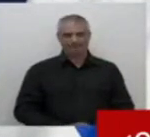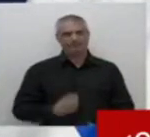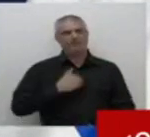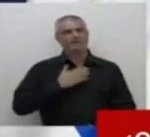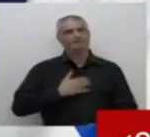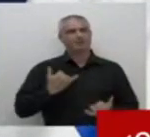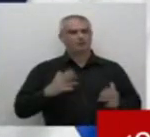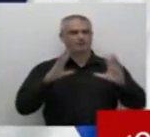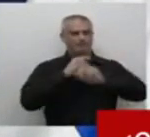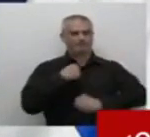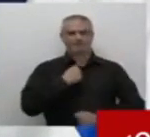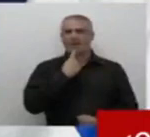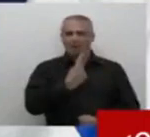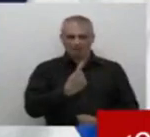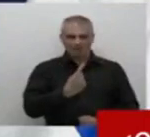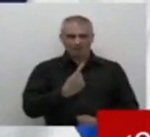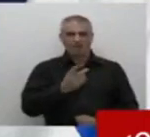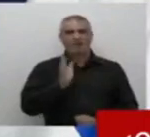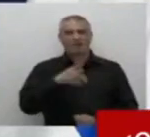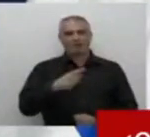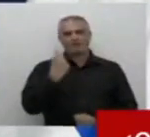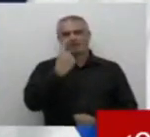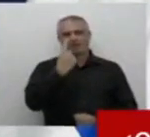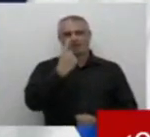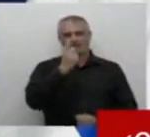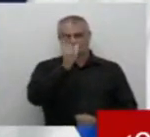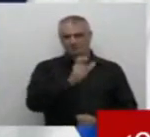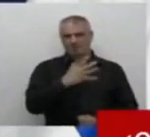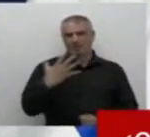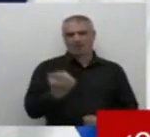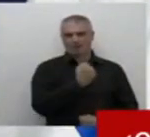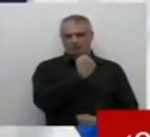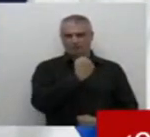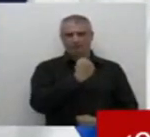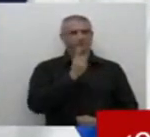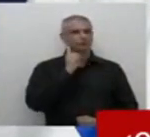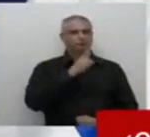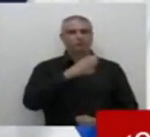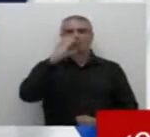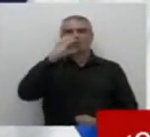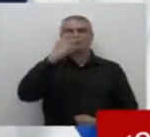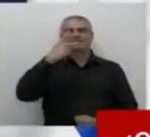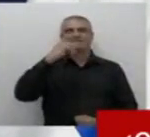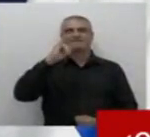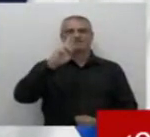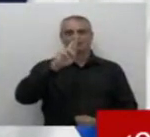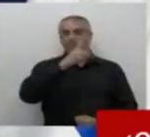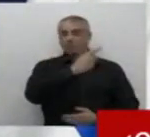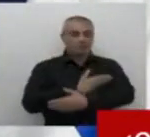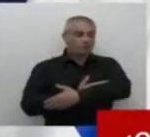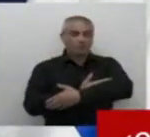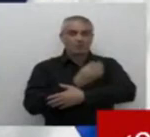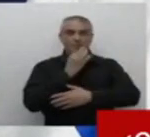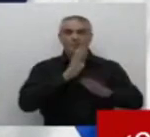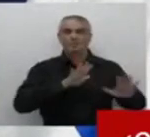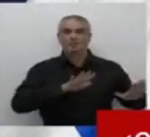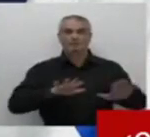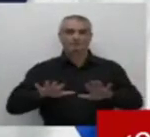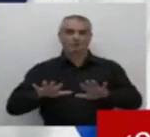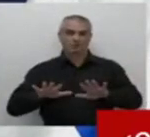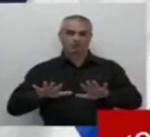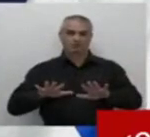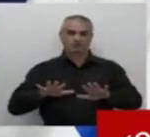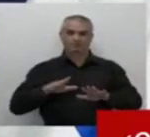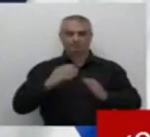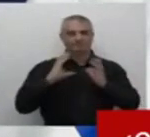غزه اردت هذا المساء ان اتحدث عن احد المختطفين واسمه كفير وهو طفل عمره